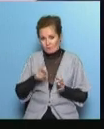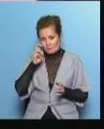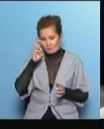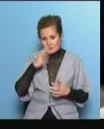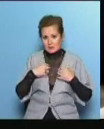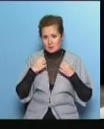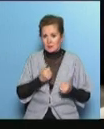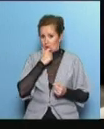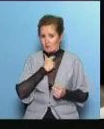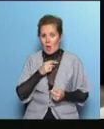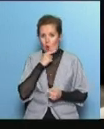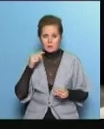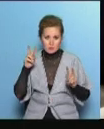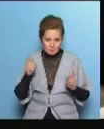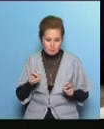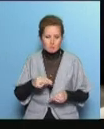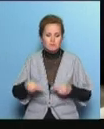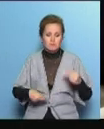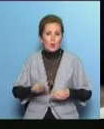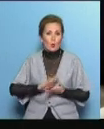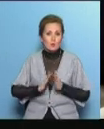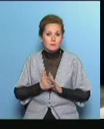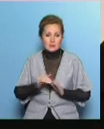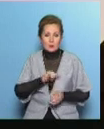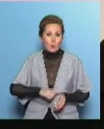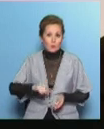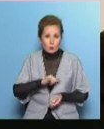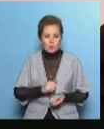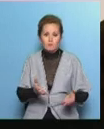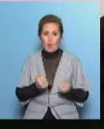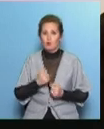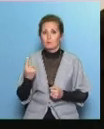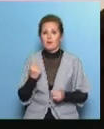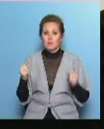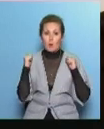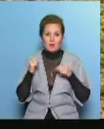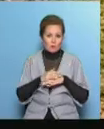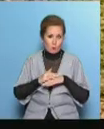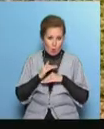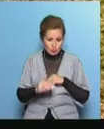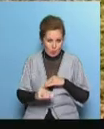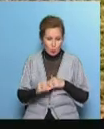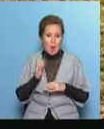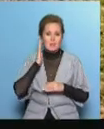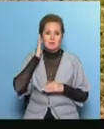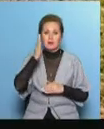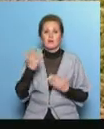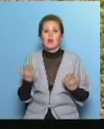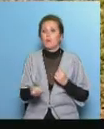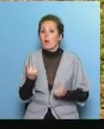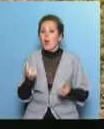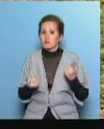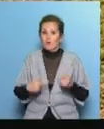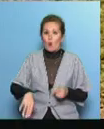с организацией Удмуртия подписала соглашение и уже сегодня получила от нее первую спортивную площадку. Такие в перспективе должны появиться во